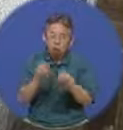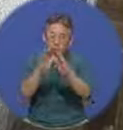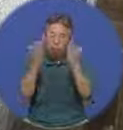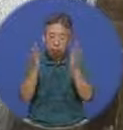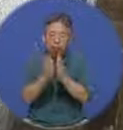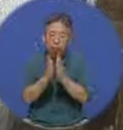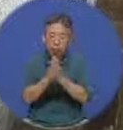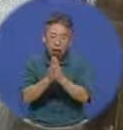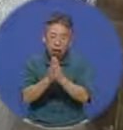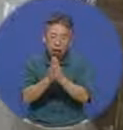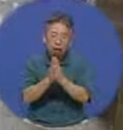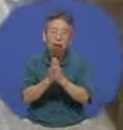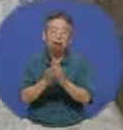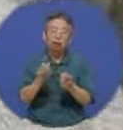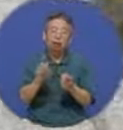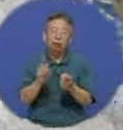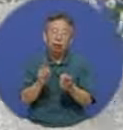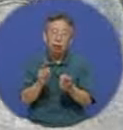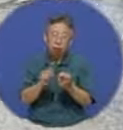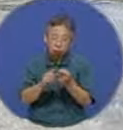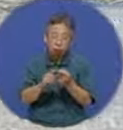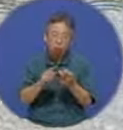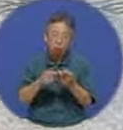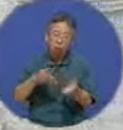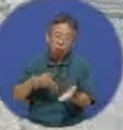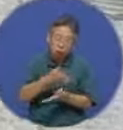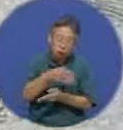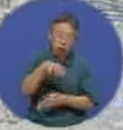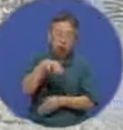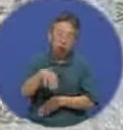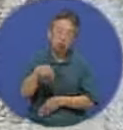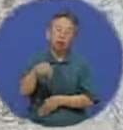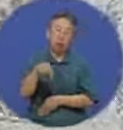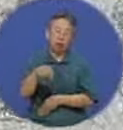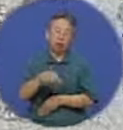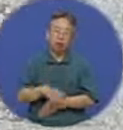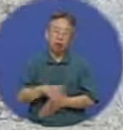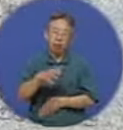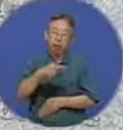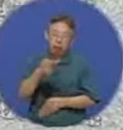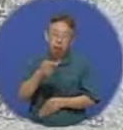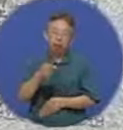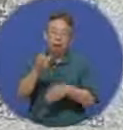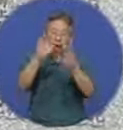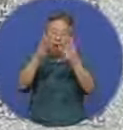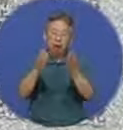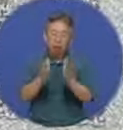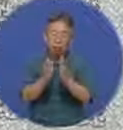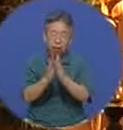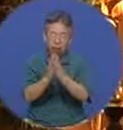です。まずご本尊の十一面千手観音を拝観しました。